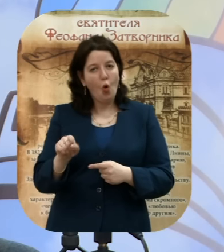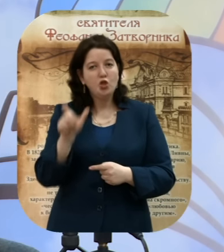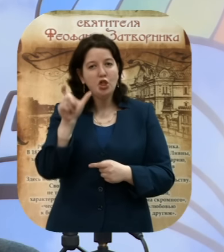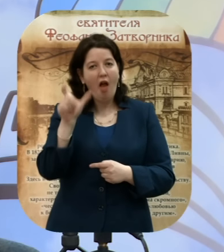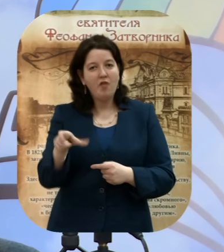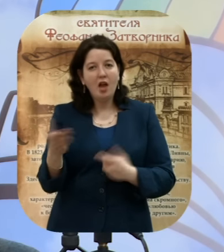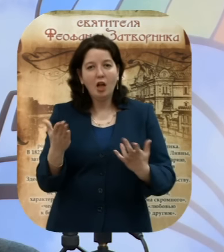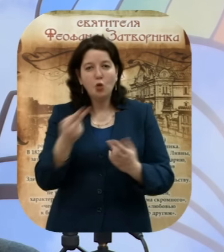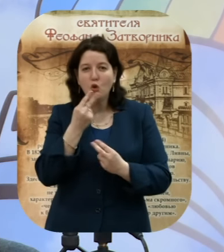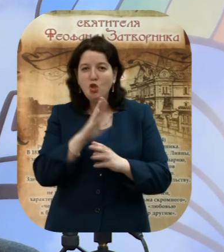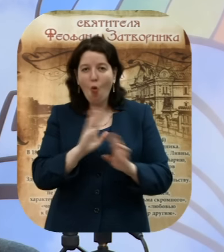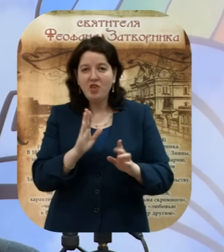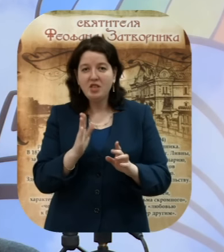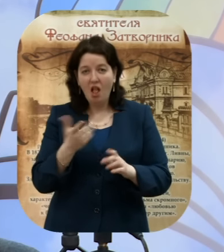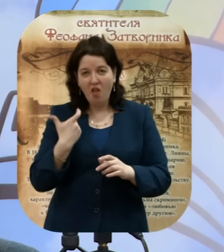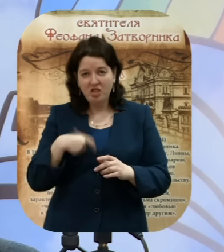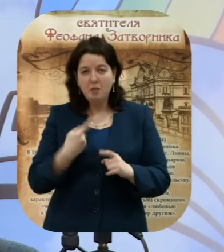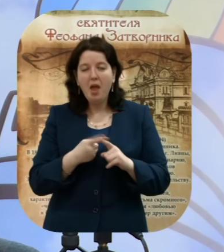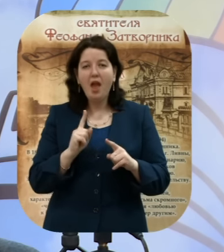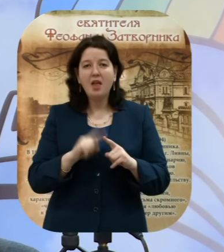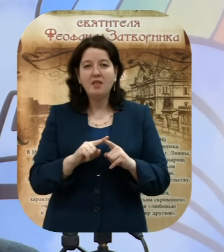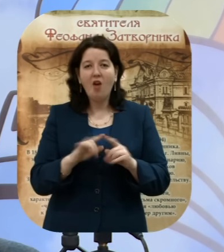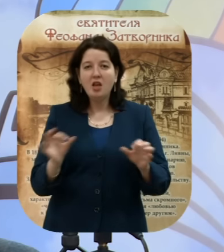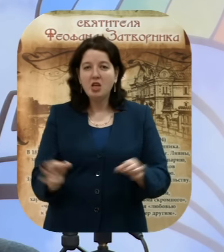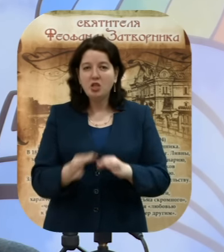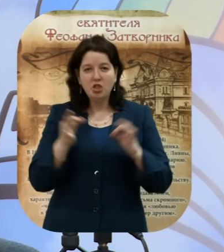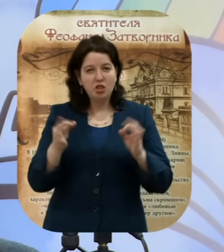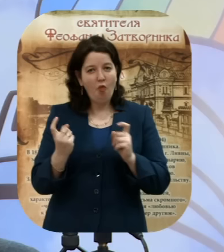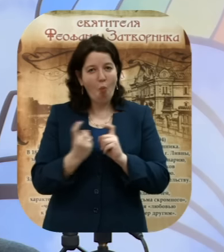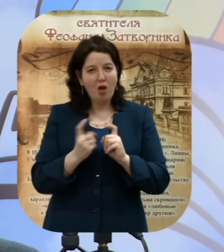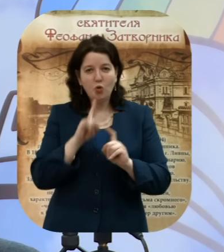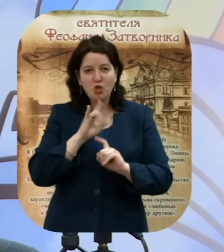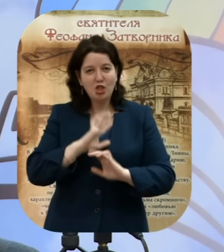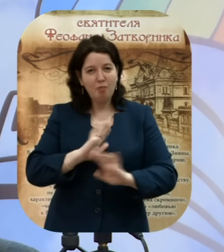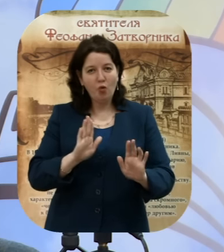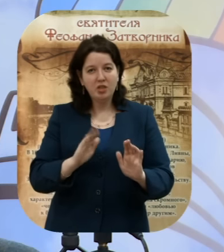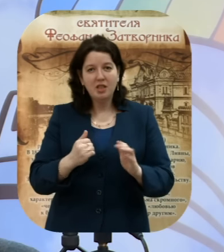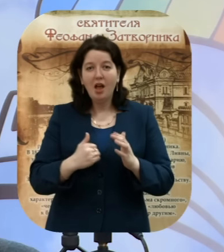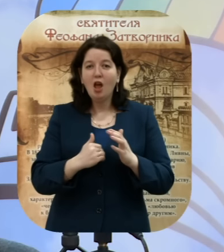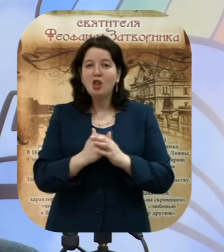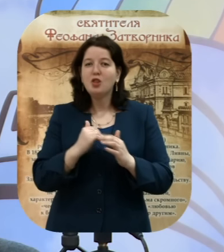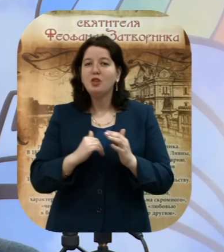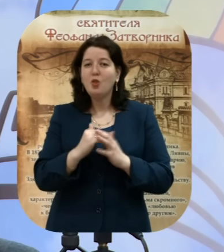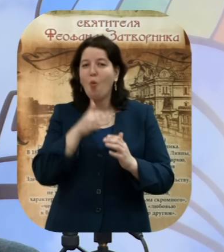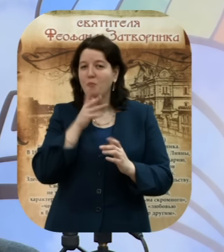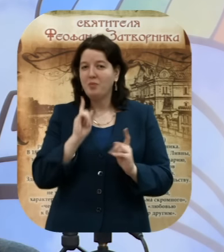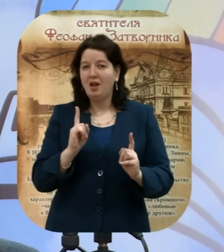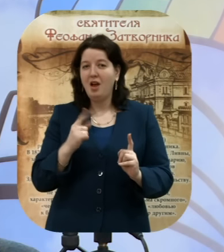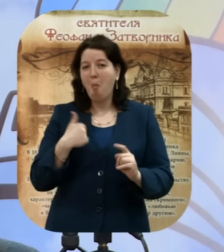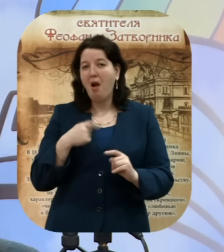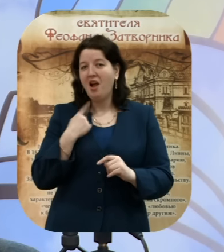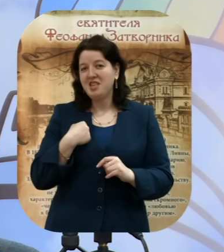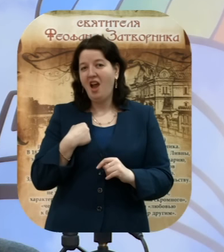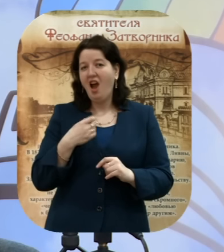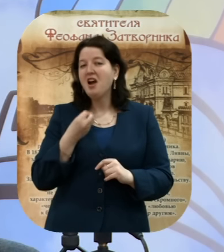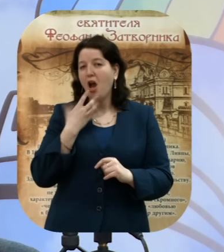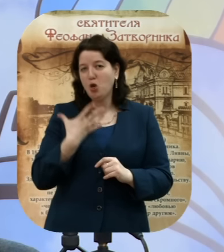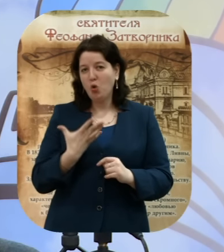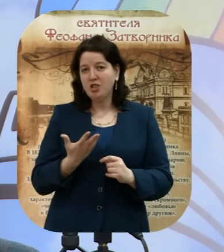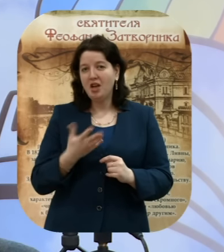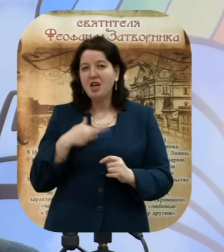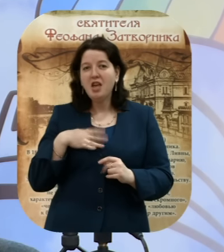который не увидел этого в себе, ничего он бороться не будет. До тех пор, пока я хорош, я буду обвинять всех